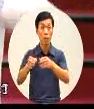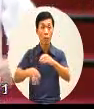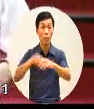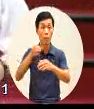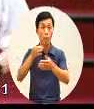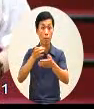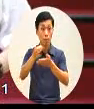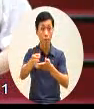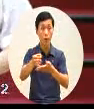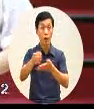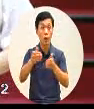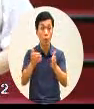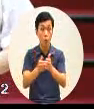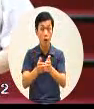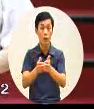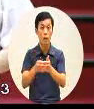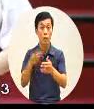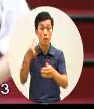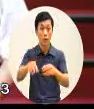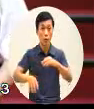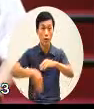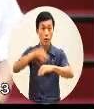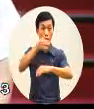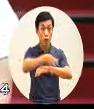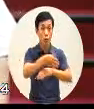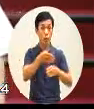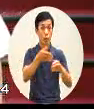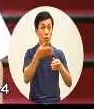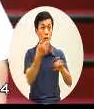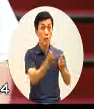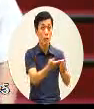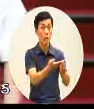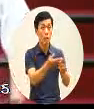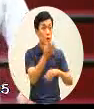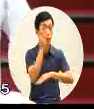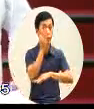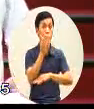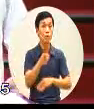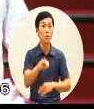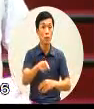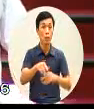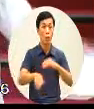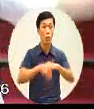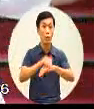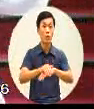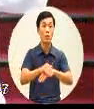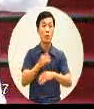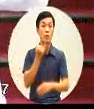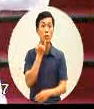的政府，安尼才有法度能完成。今仔日